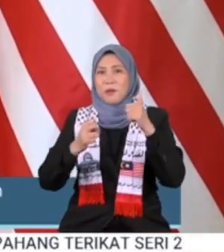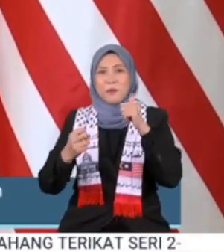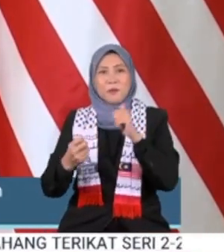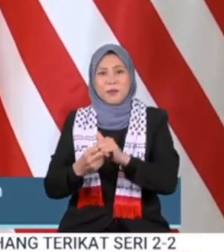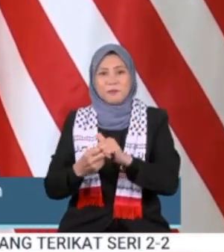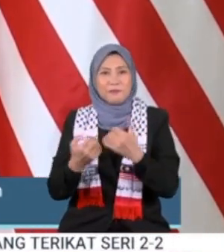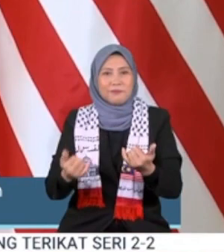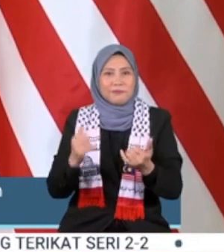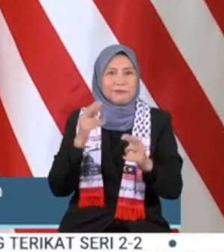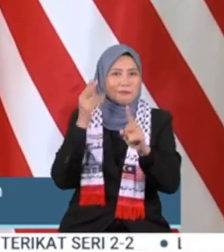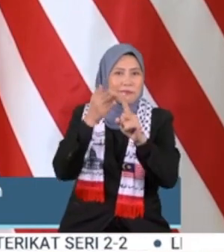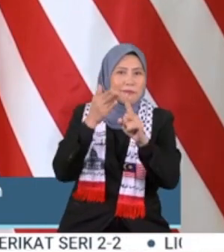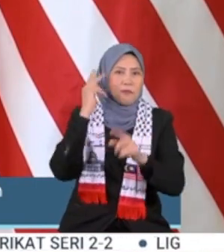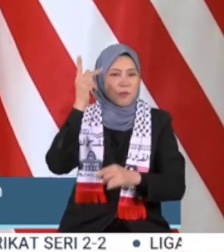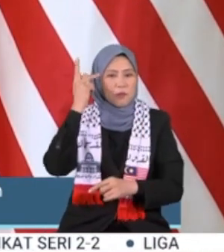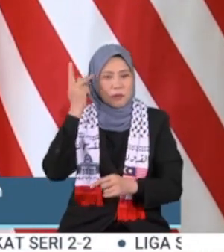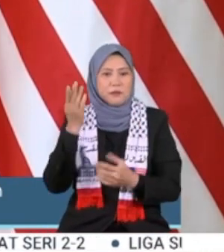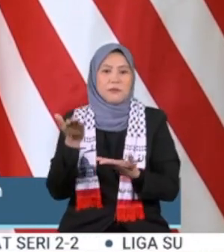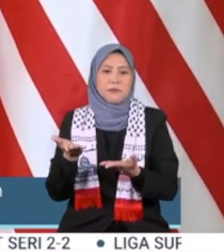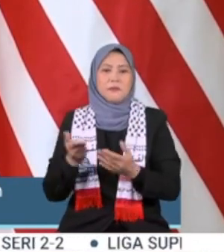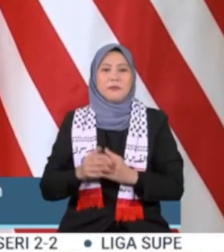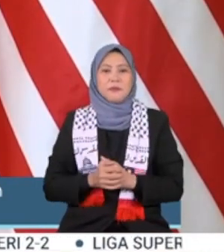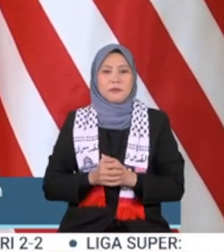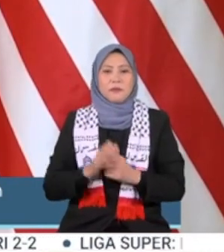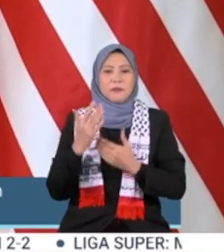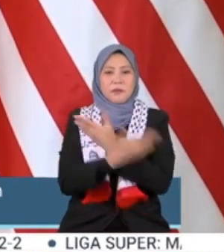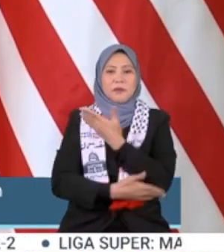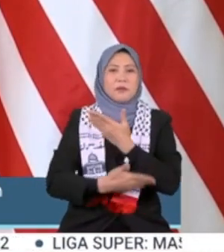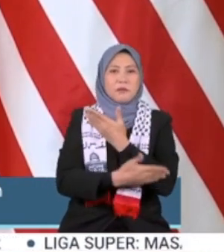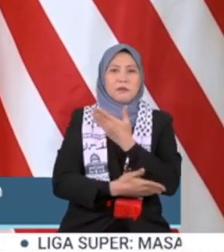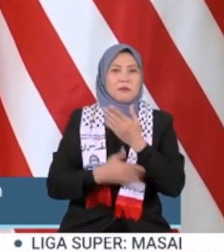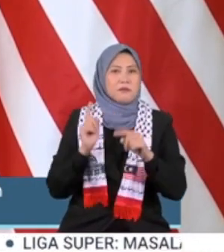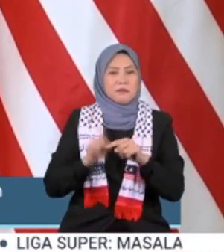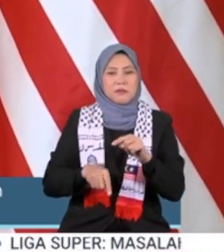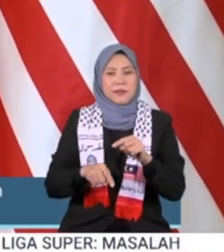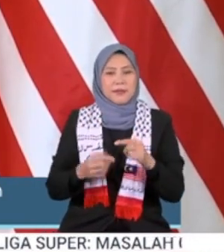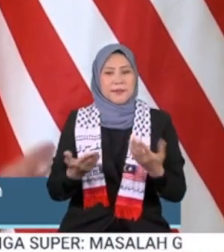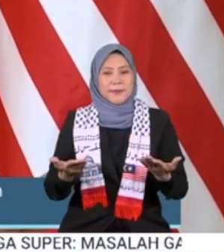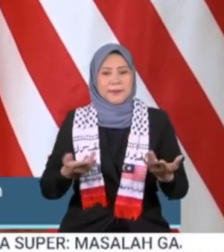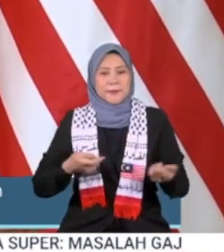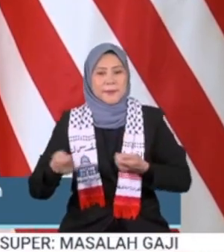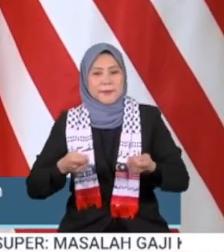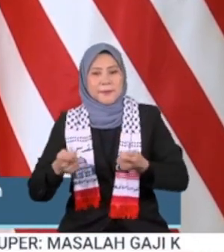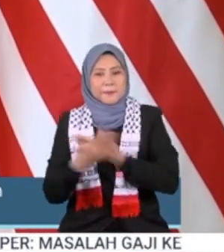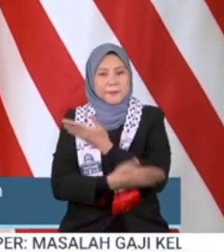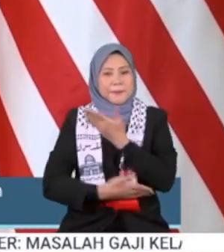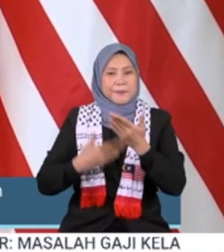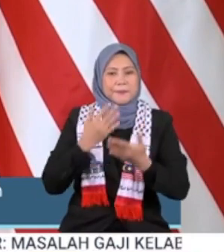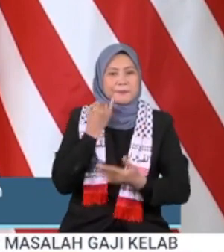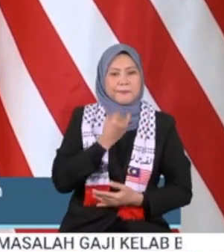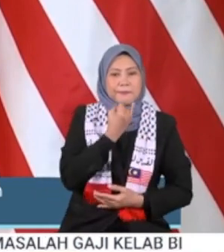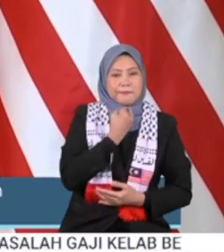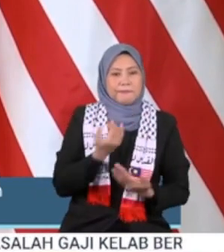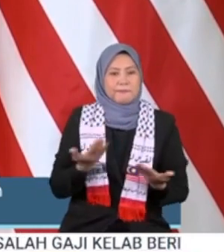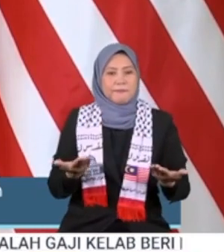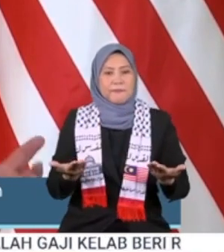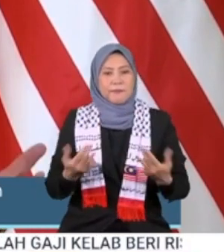istics of disp countri can ni part of